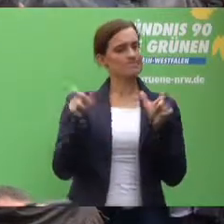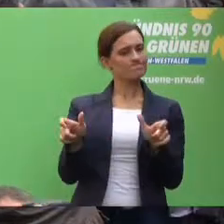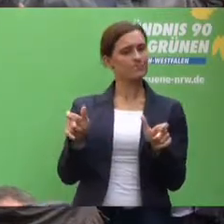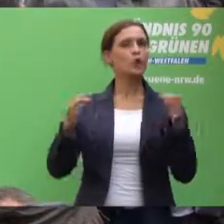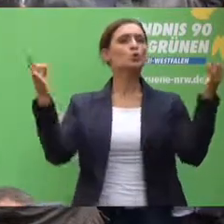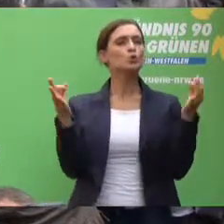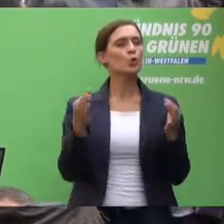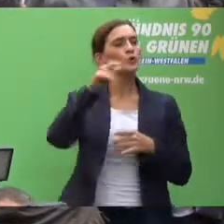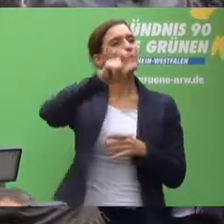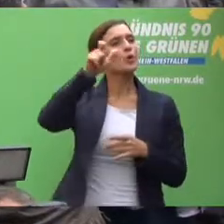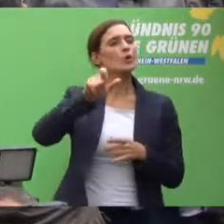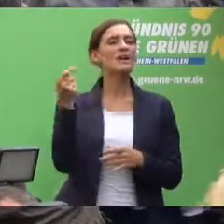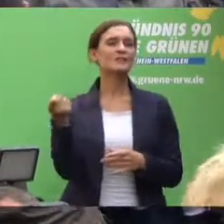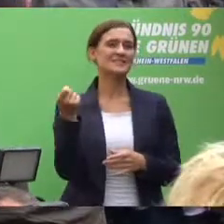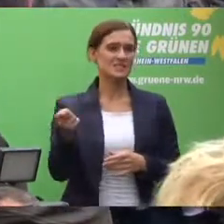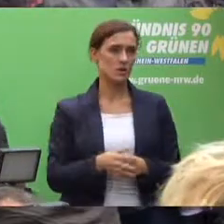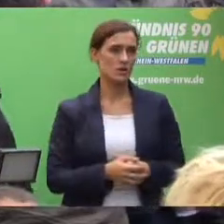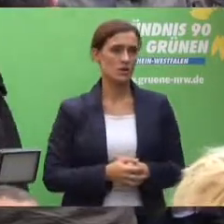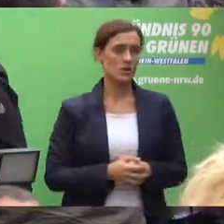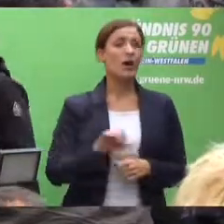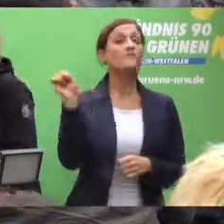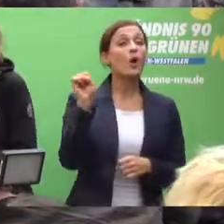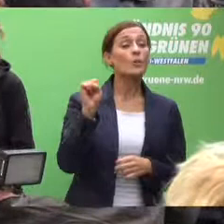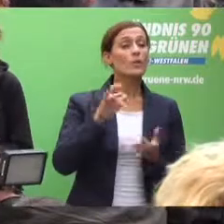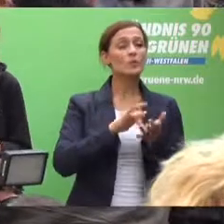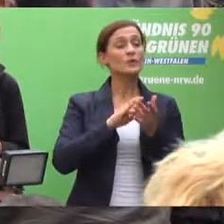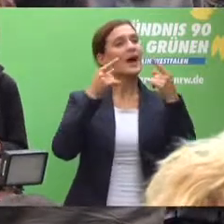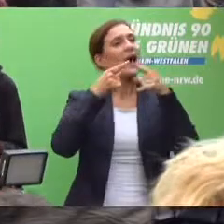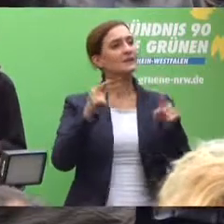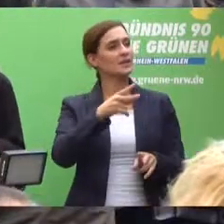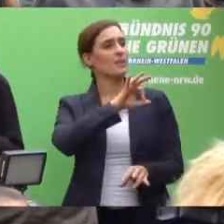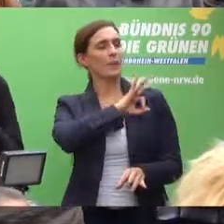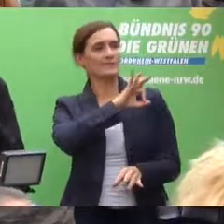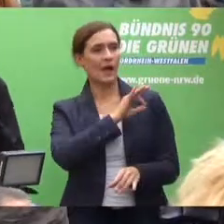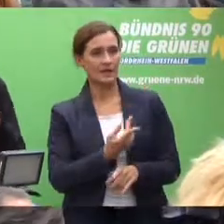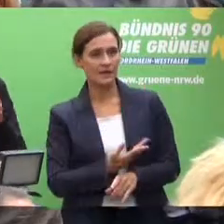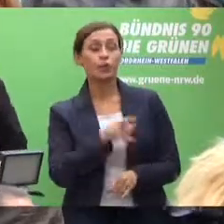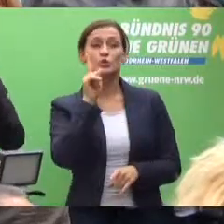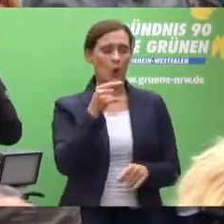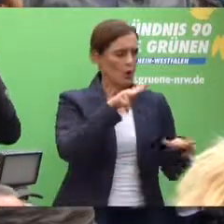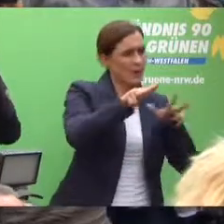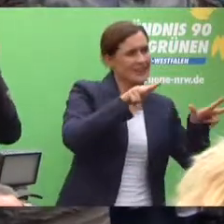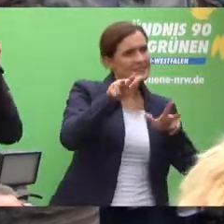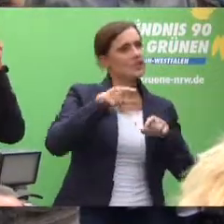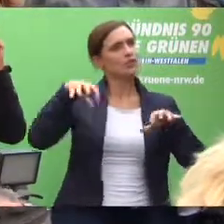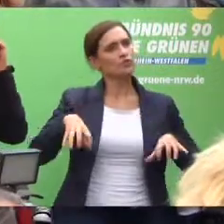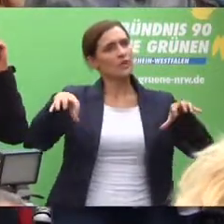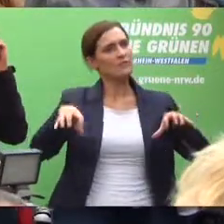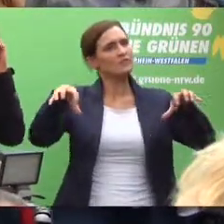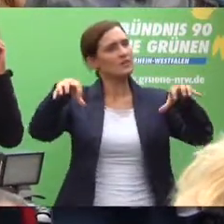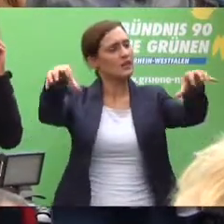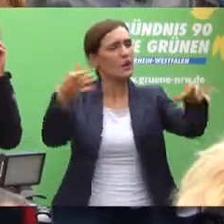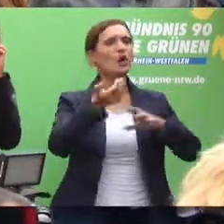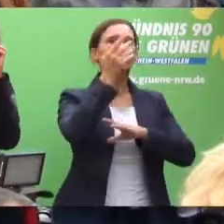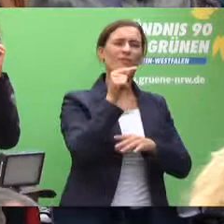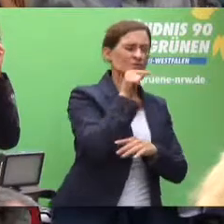Und damit andere Parteien auch dafür sorgen, dass die Geschäfte dieser privaten